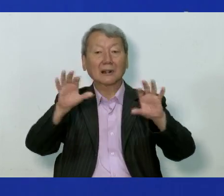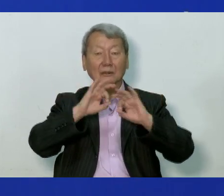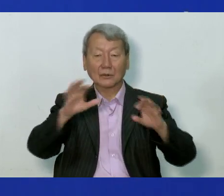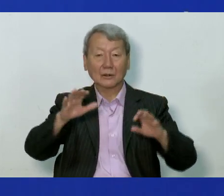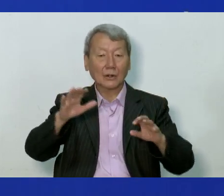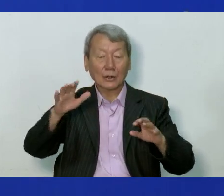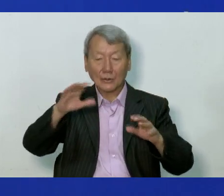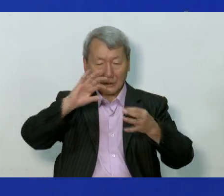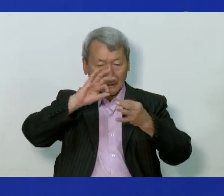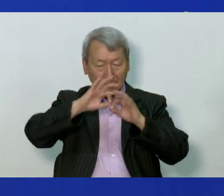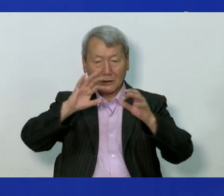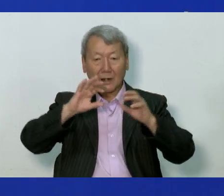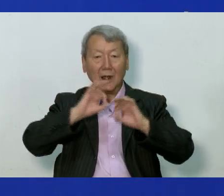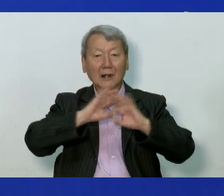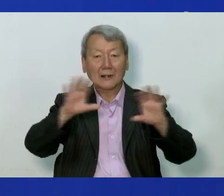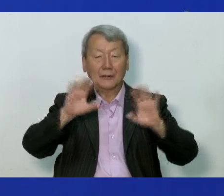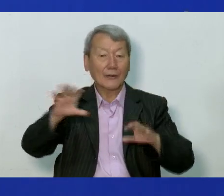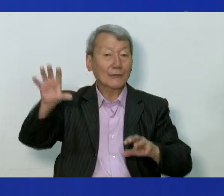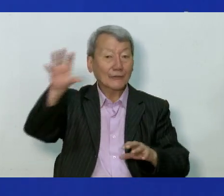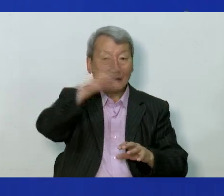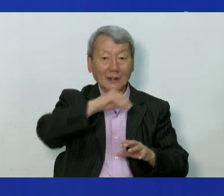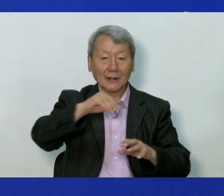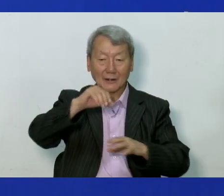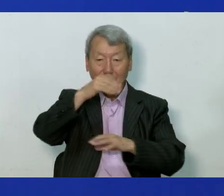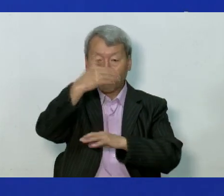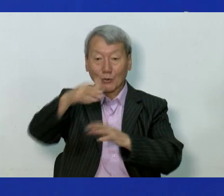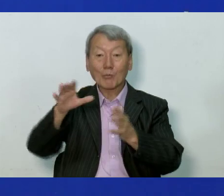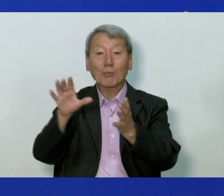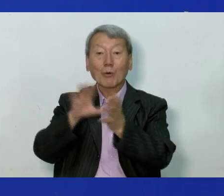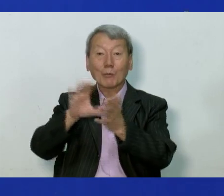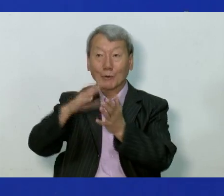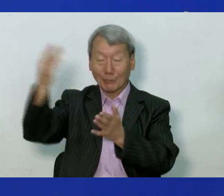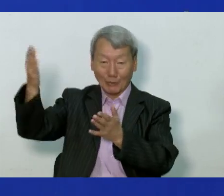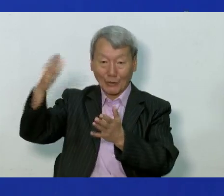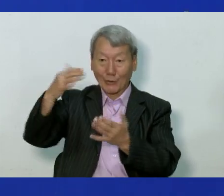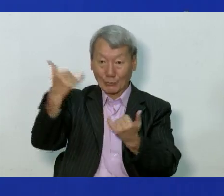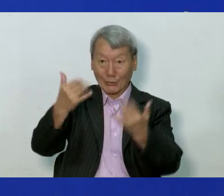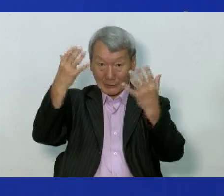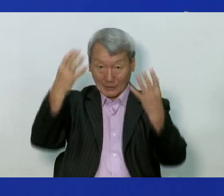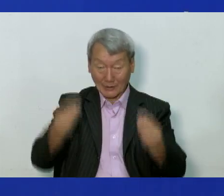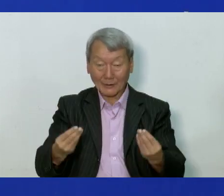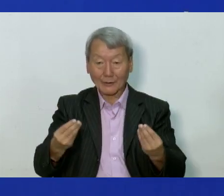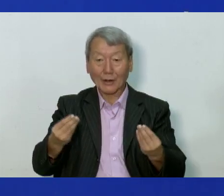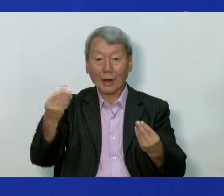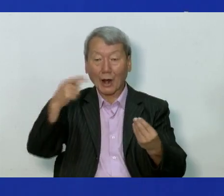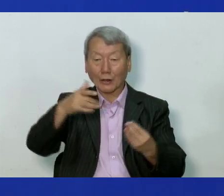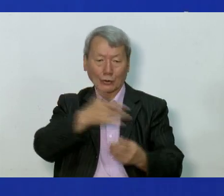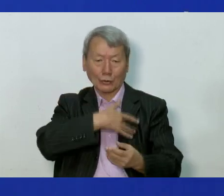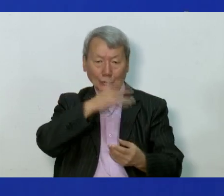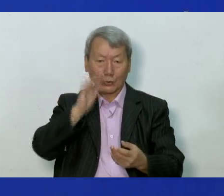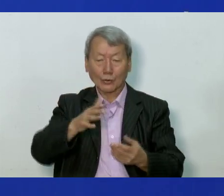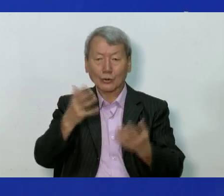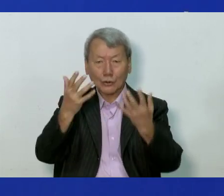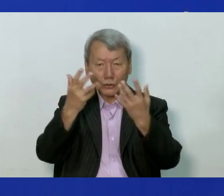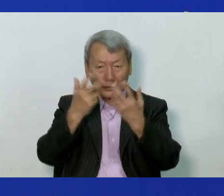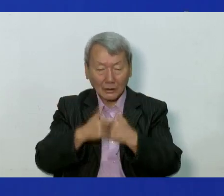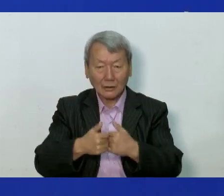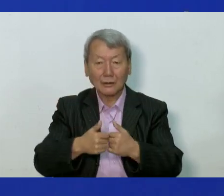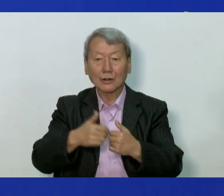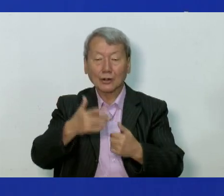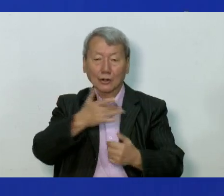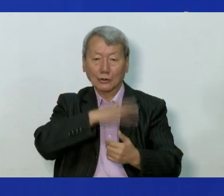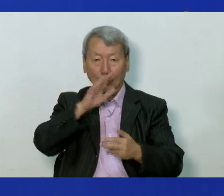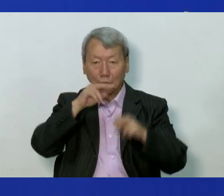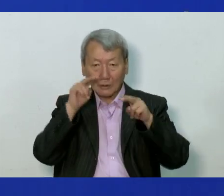в любых подробностях. Вся внешняя помощь на сегодняшний день, она строго учитывается,